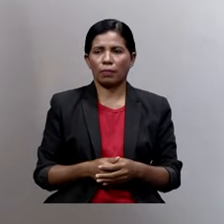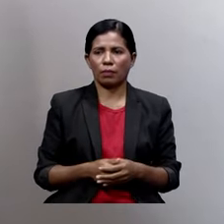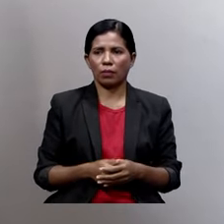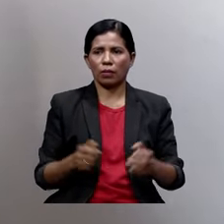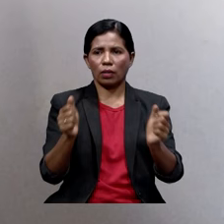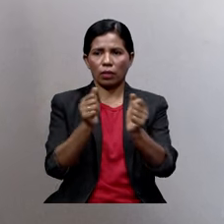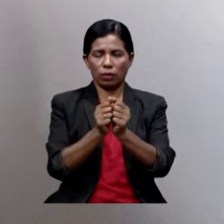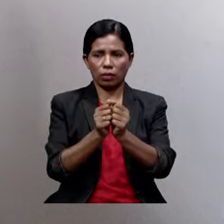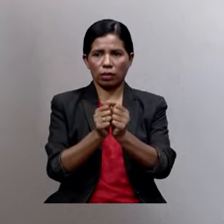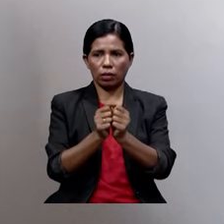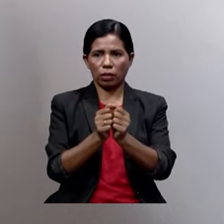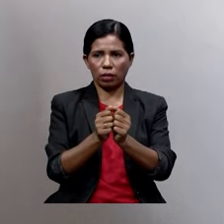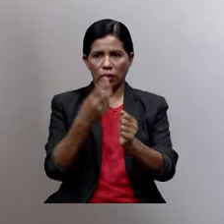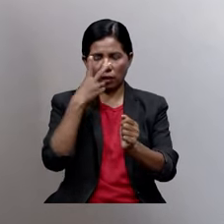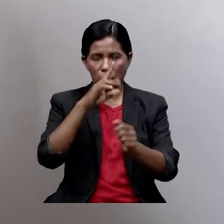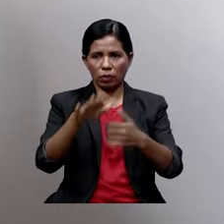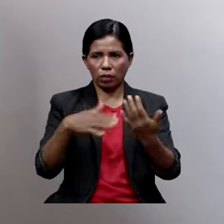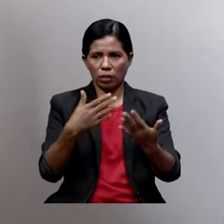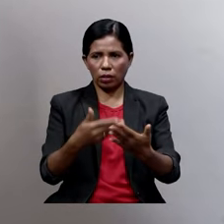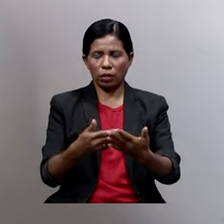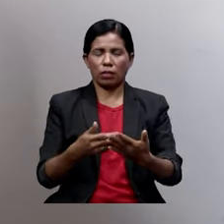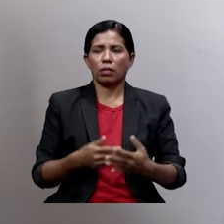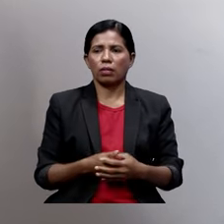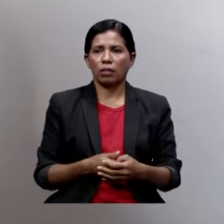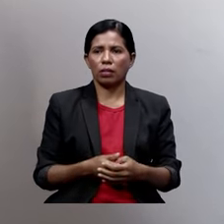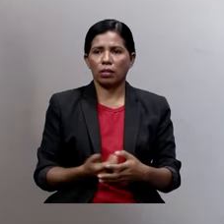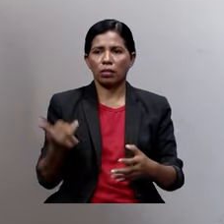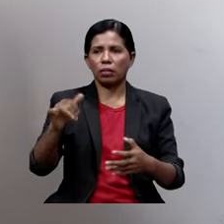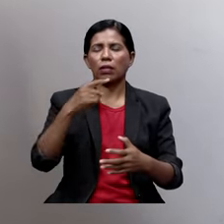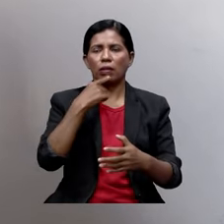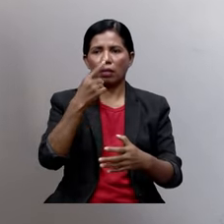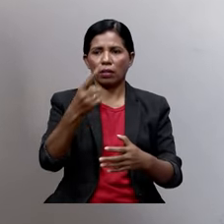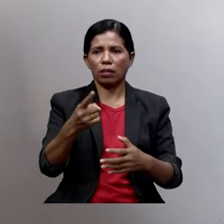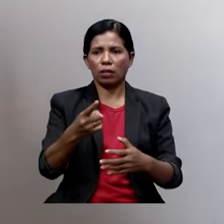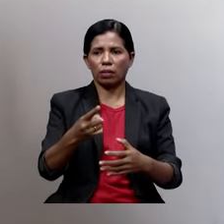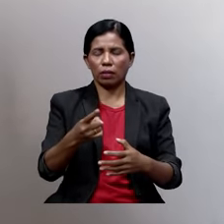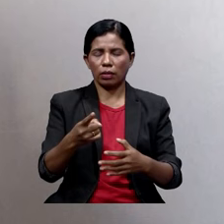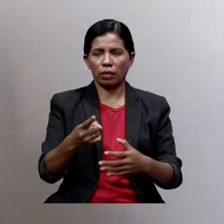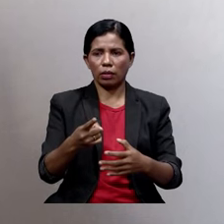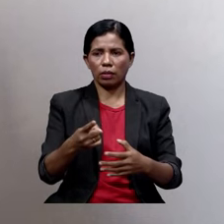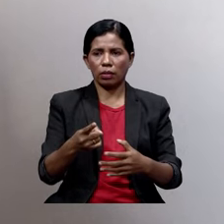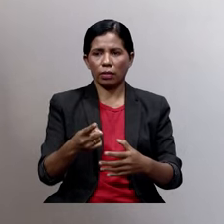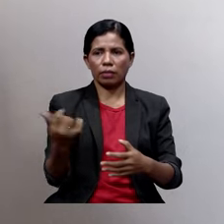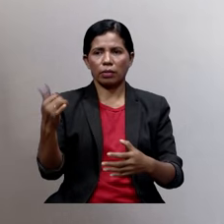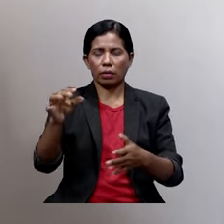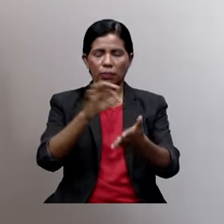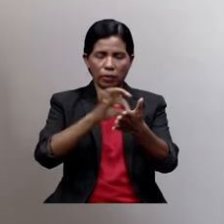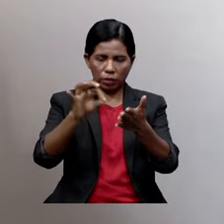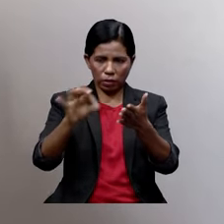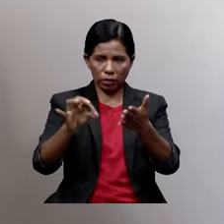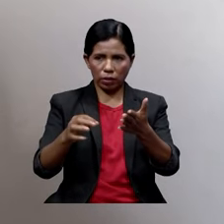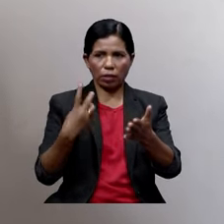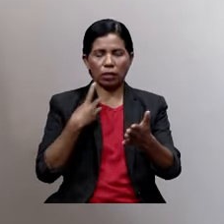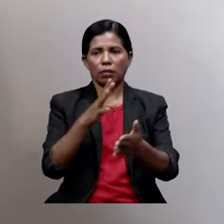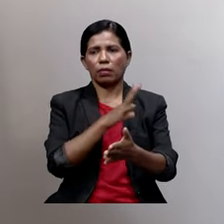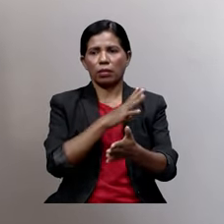Otan are totalmente am ene sira dian provisori ne de masira wain ba foin resistu ne ba mi